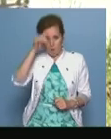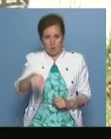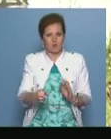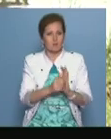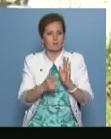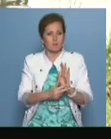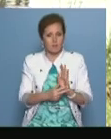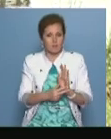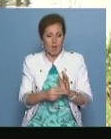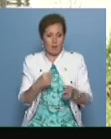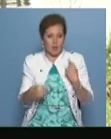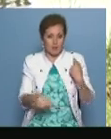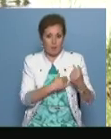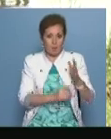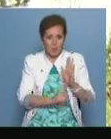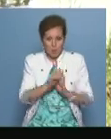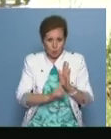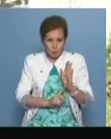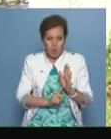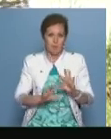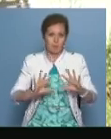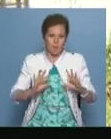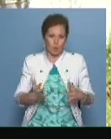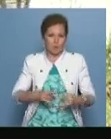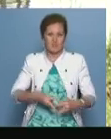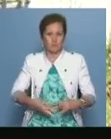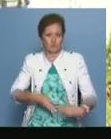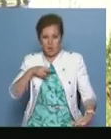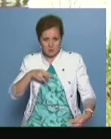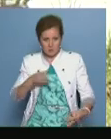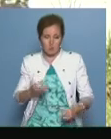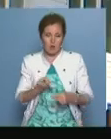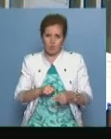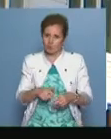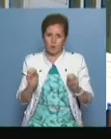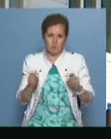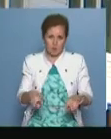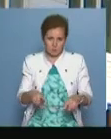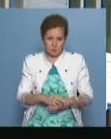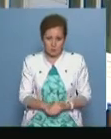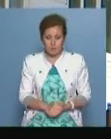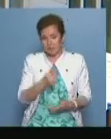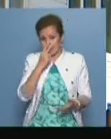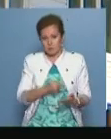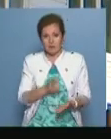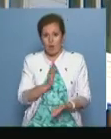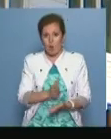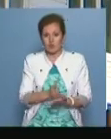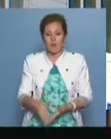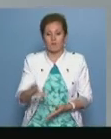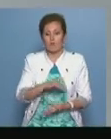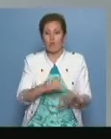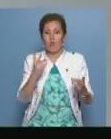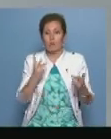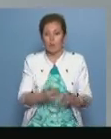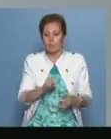градусов. Разница температуры, соответственно, происходит спазм. То есть это очень опасно. Несмотря на наличие всего необходимого оборудования